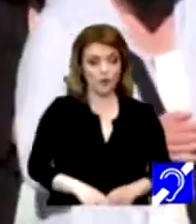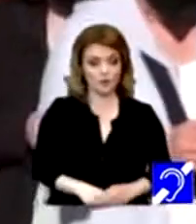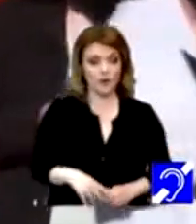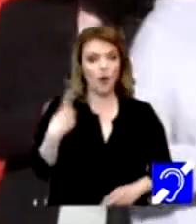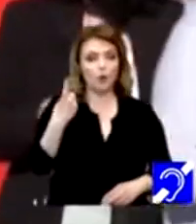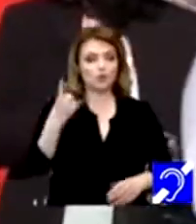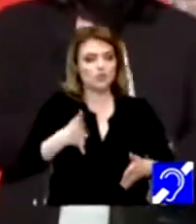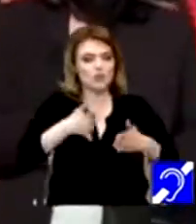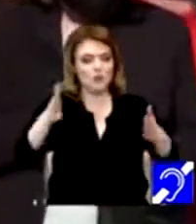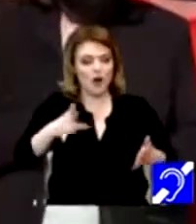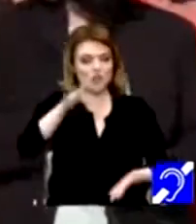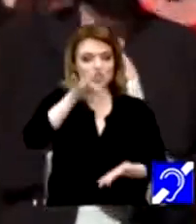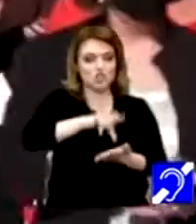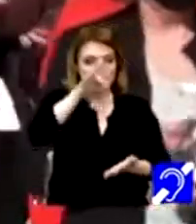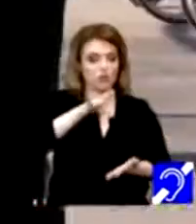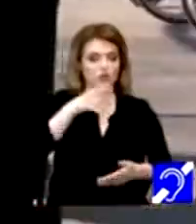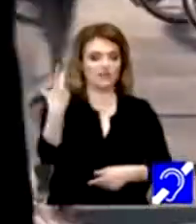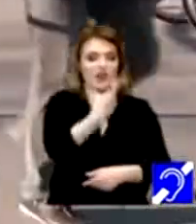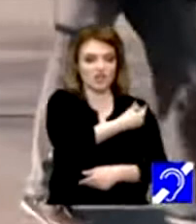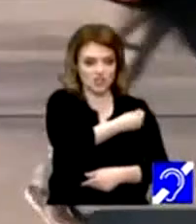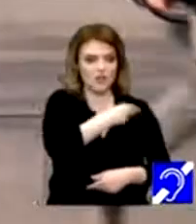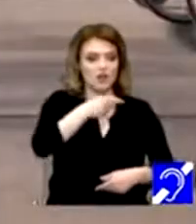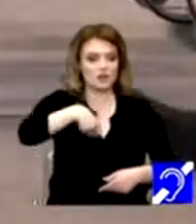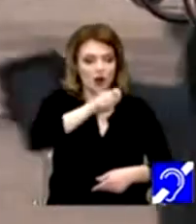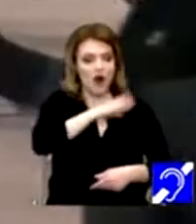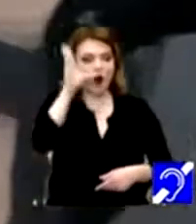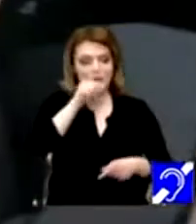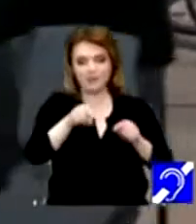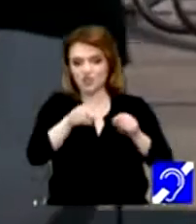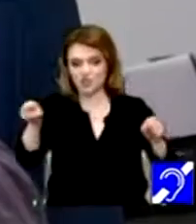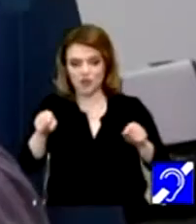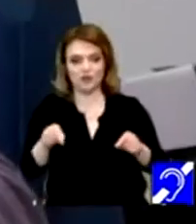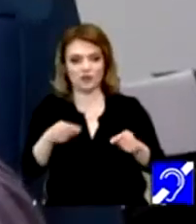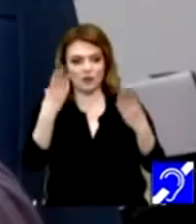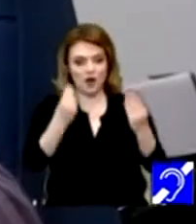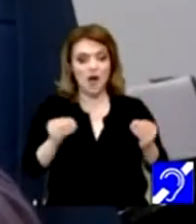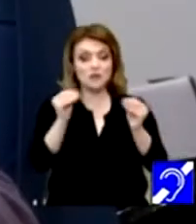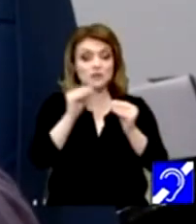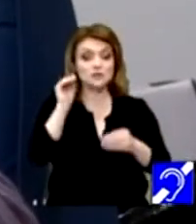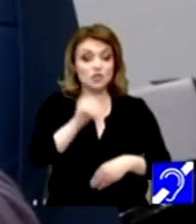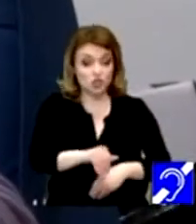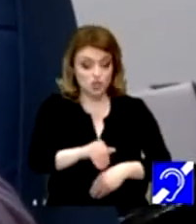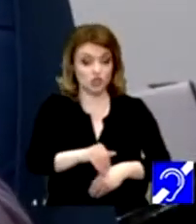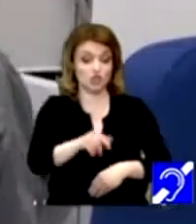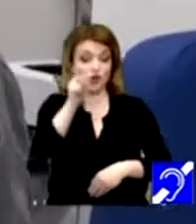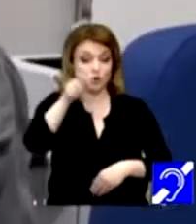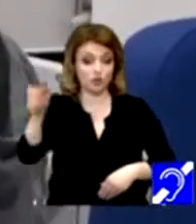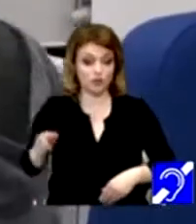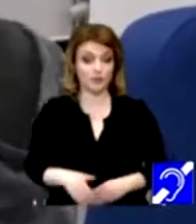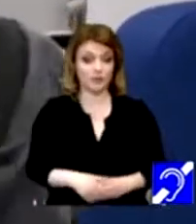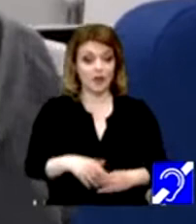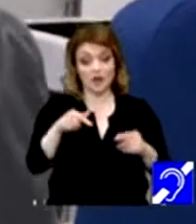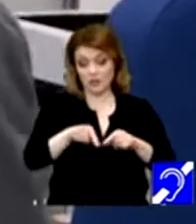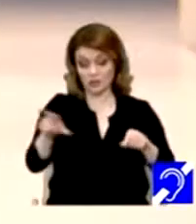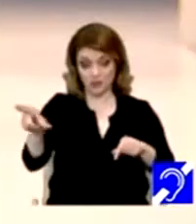Unul dintre cele mai mari centre din Madrid poate administra până la 10.000 de vaccinuri zilnic. Săptămâna aceasta ar trebui să se încheie vaccinarea persoanelor de peste 80 de ani